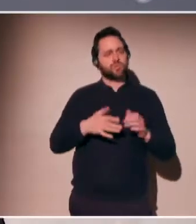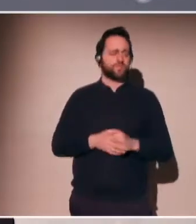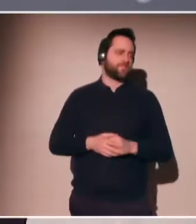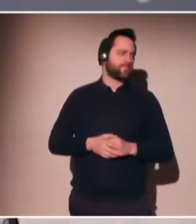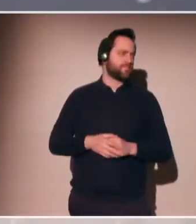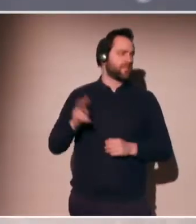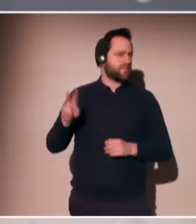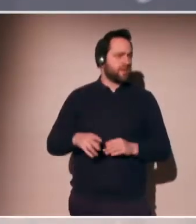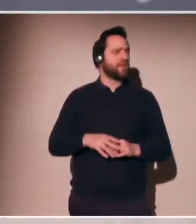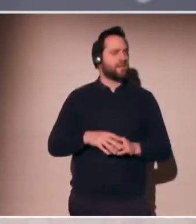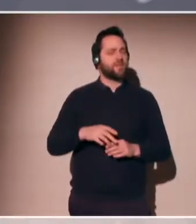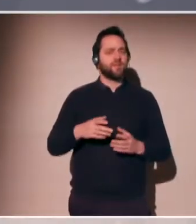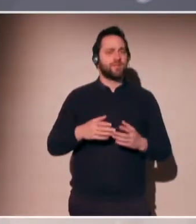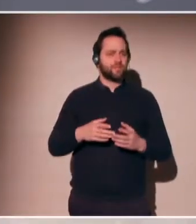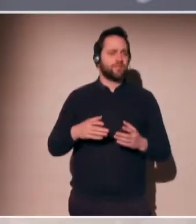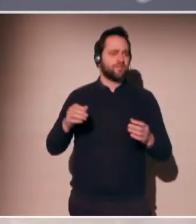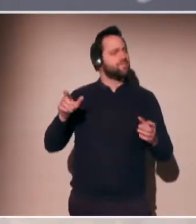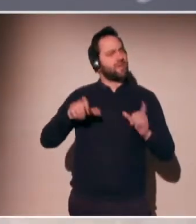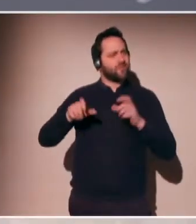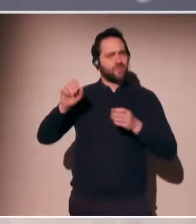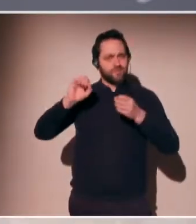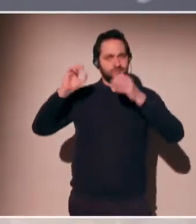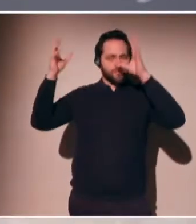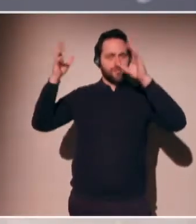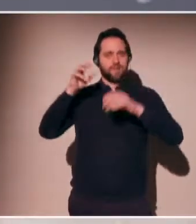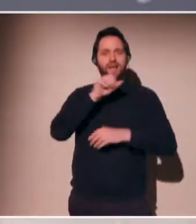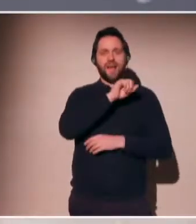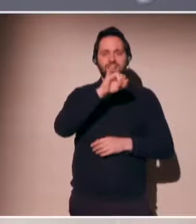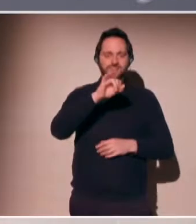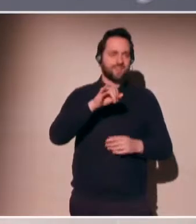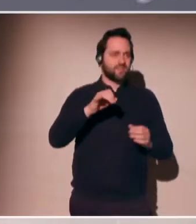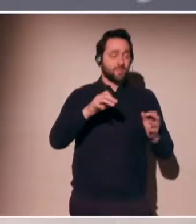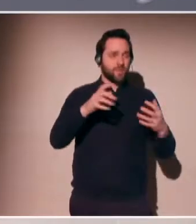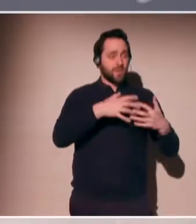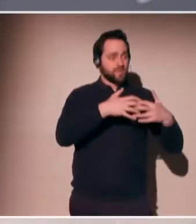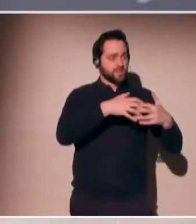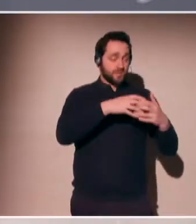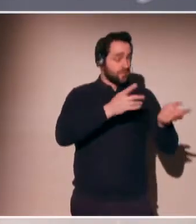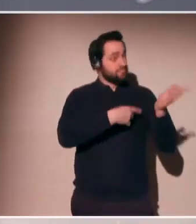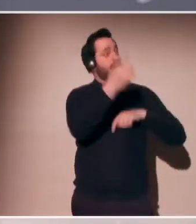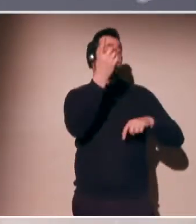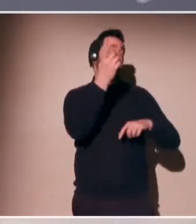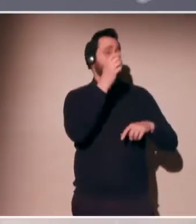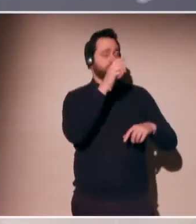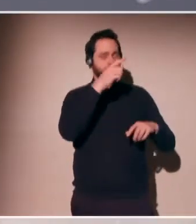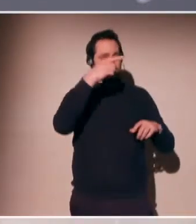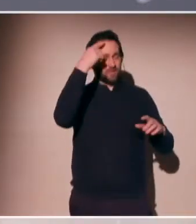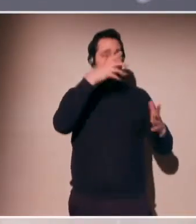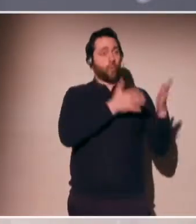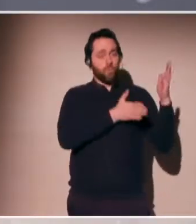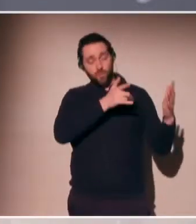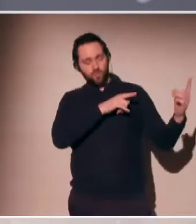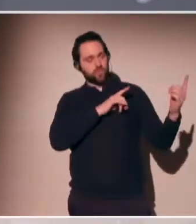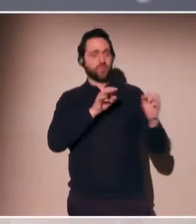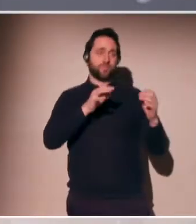des espèces de martiens qui vont débarquer et qui vont s'imposer à nous. Je pense que la chose la plus importante, c'est, je crois, de définir quelles